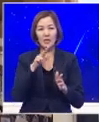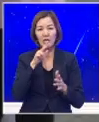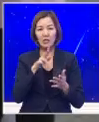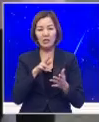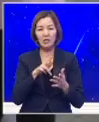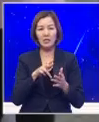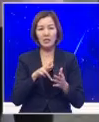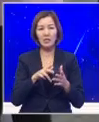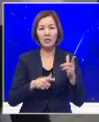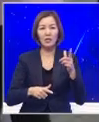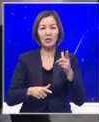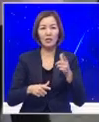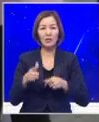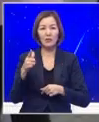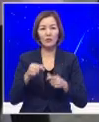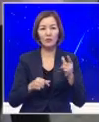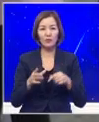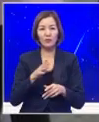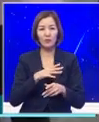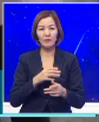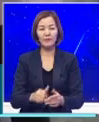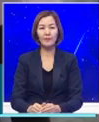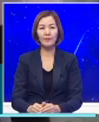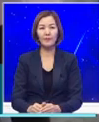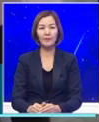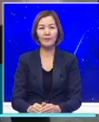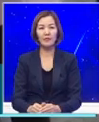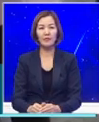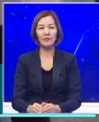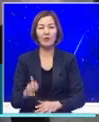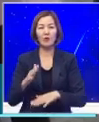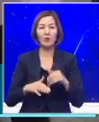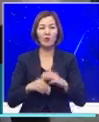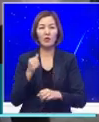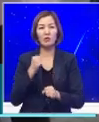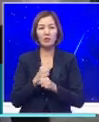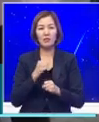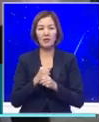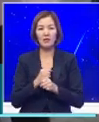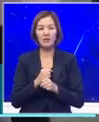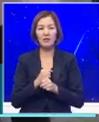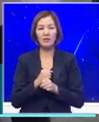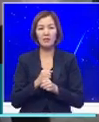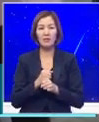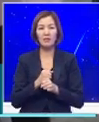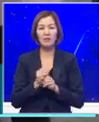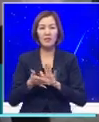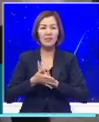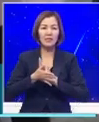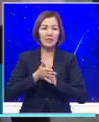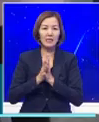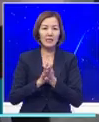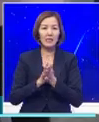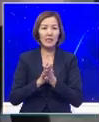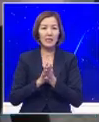өндіреді. Ешкілер ұстаймыз. Сол ешкі сүтінен қолдан жасалған ірімшік сыр,